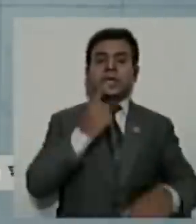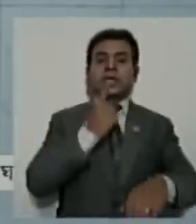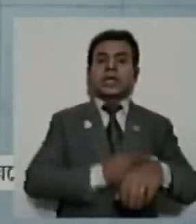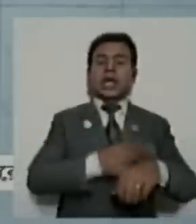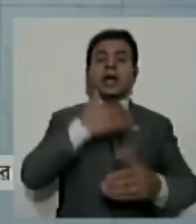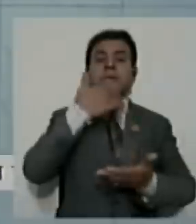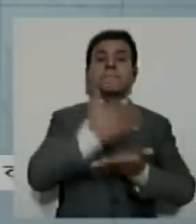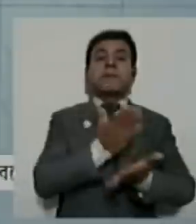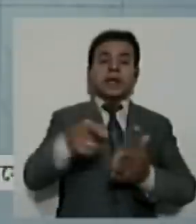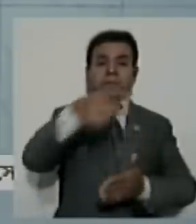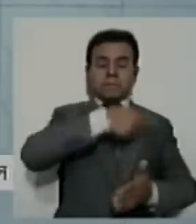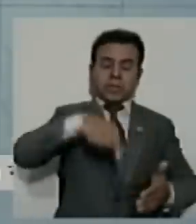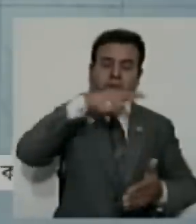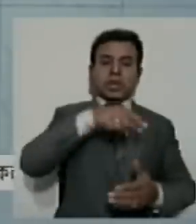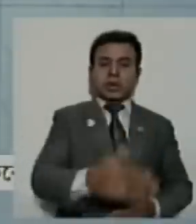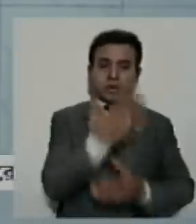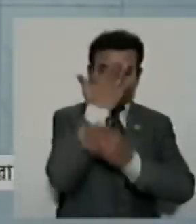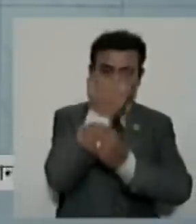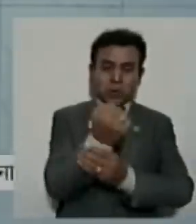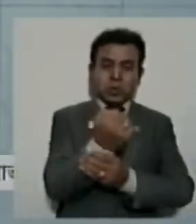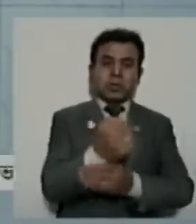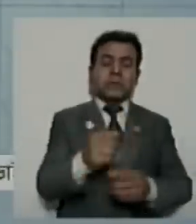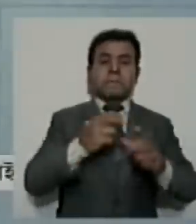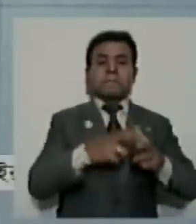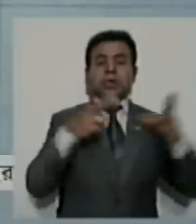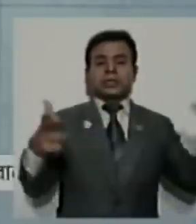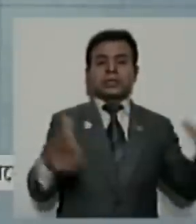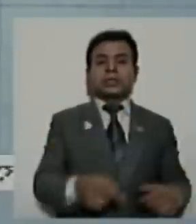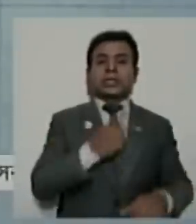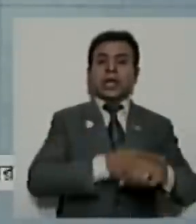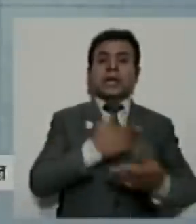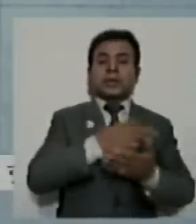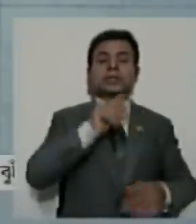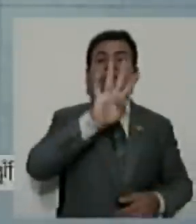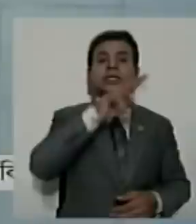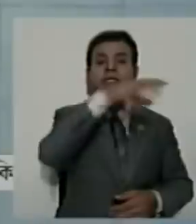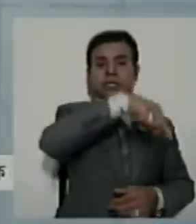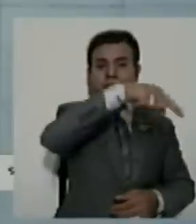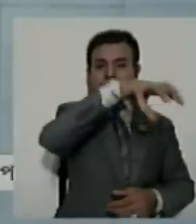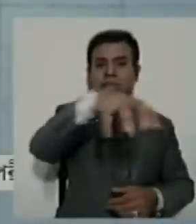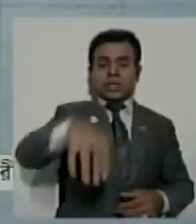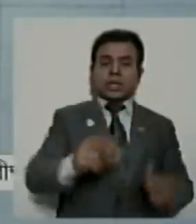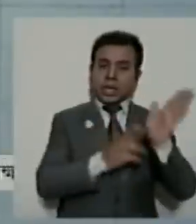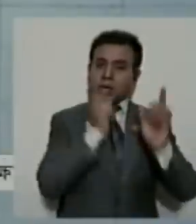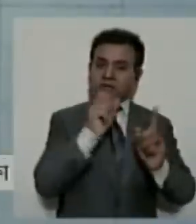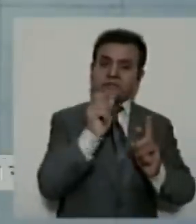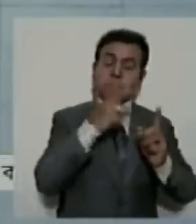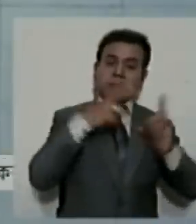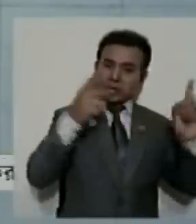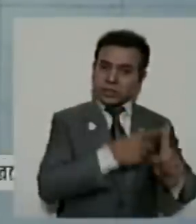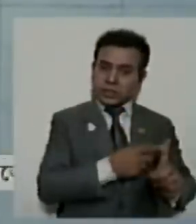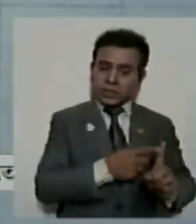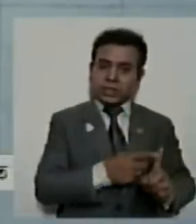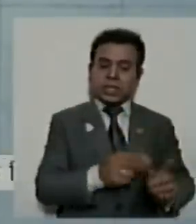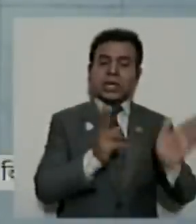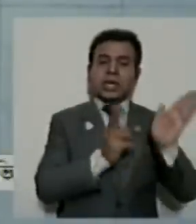আমি আপনাদের সাথে শেয়ার করতে চাই। গত 24 ঘন্টায় নারায়ণগঞ্জের মধ্যে নারায়ণগঞ্জে মোট আক্রান্ত ব্যক্তি